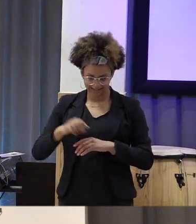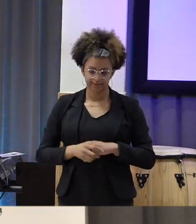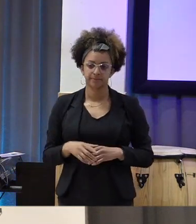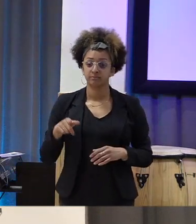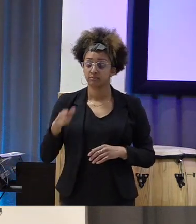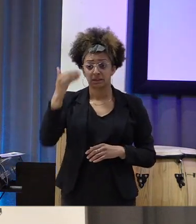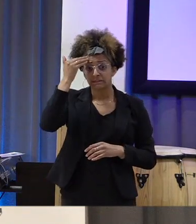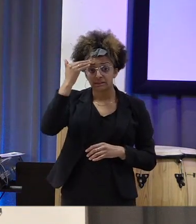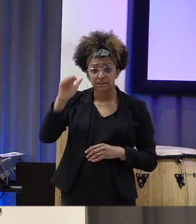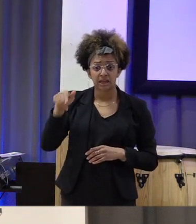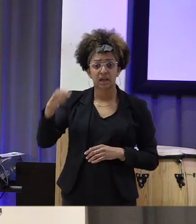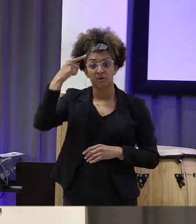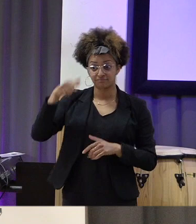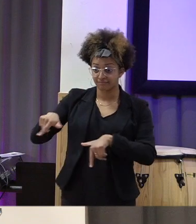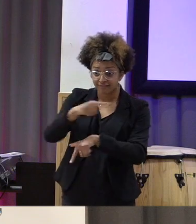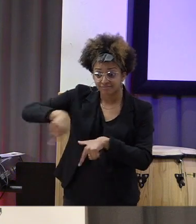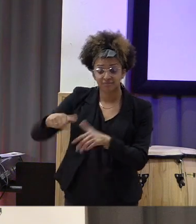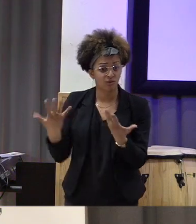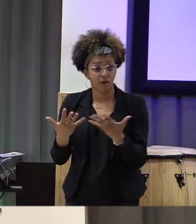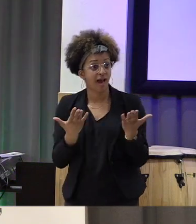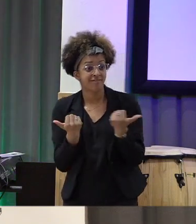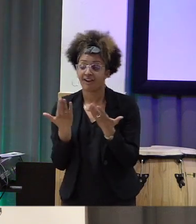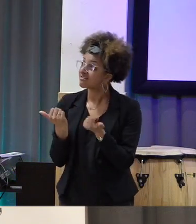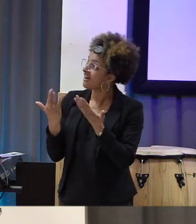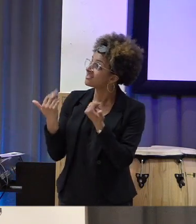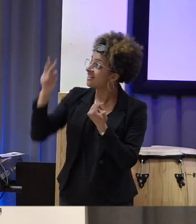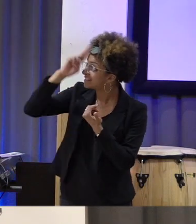pour le servir et pour attendre le Seigneur.